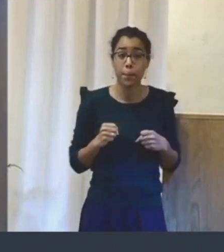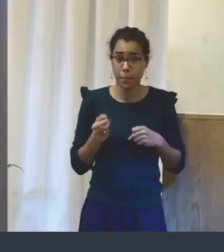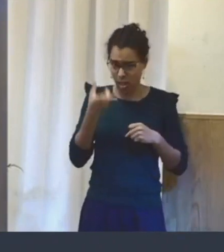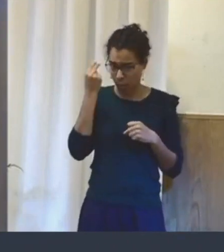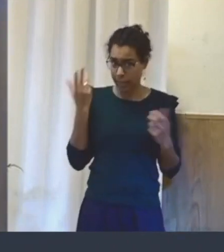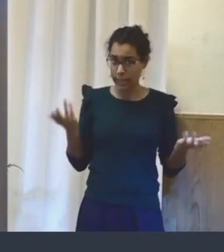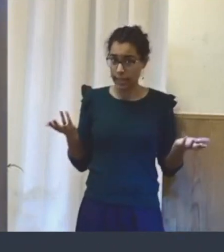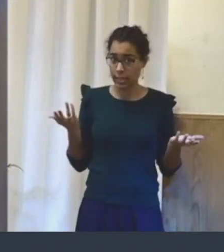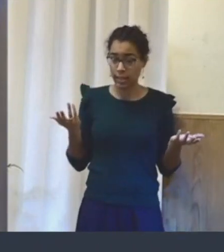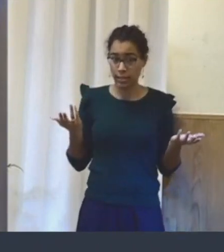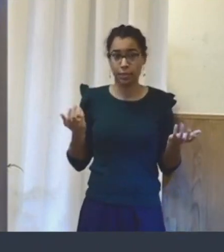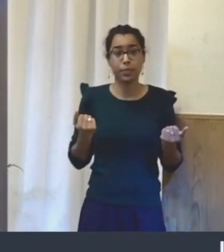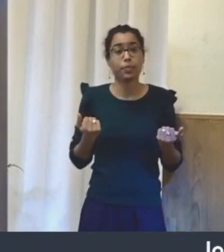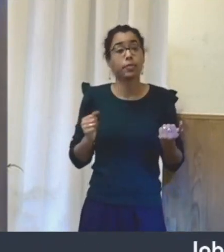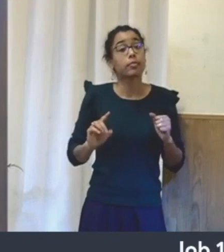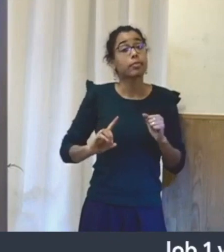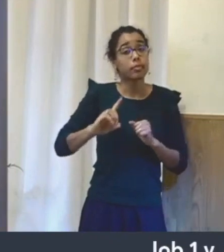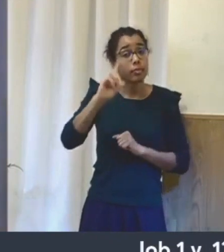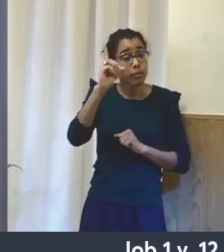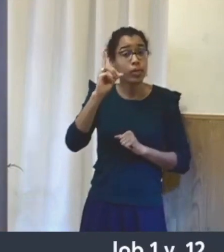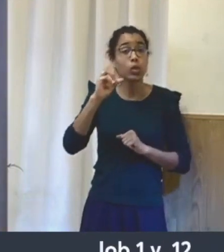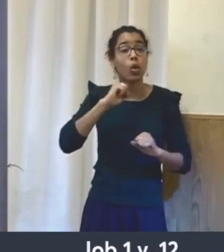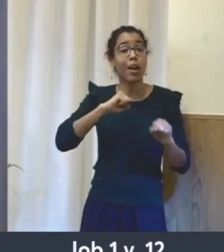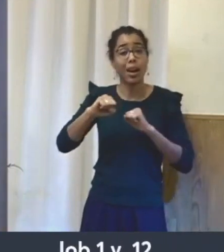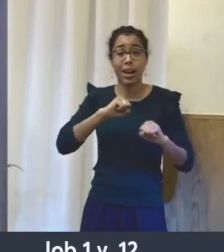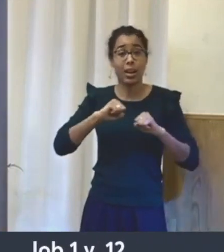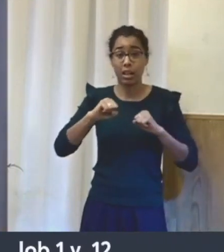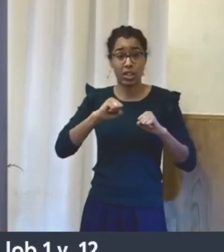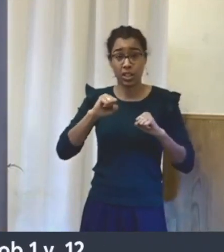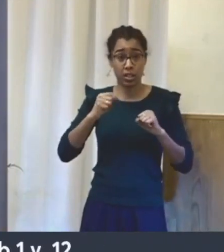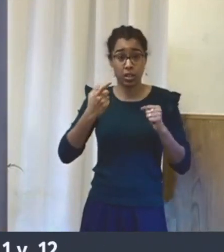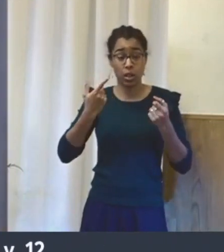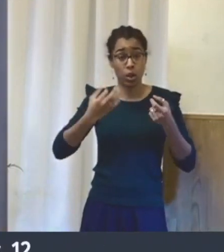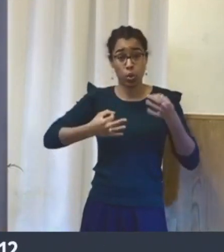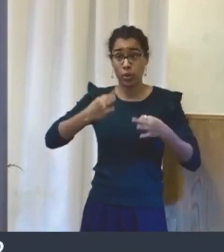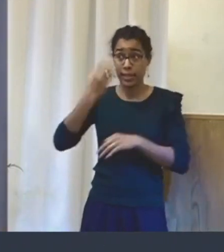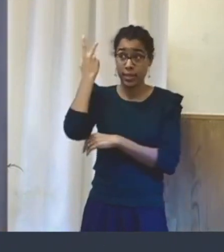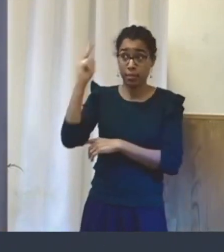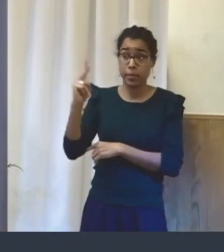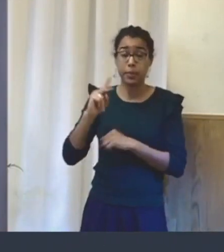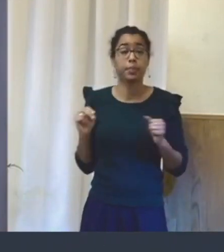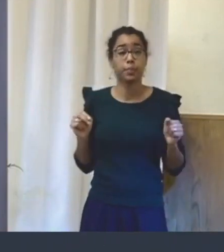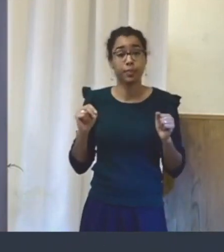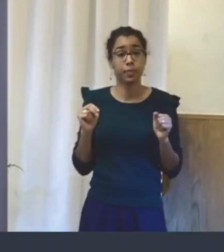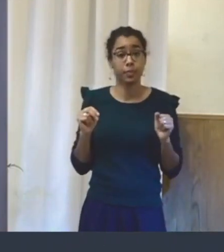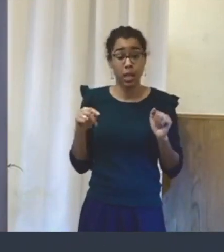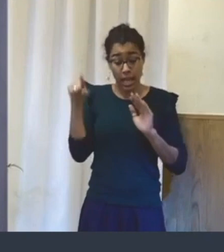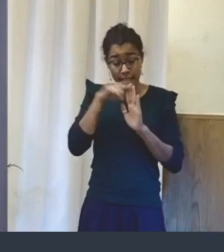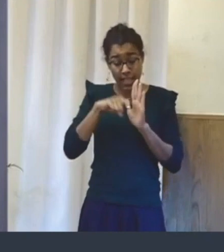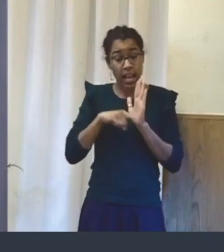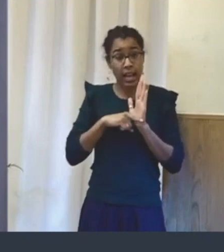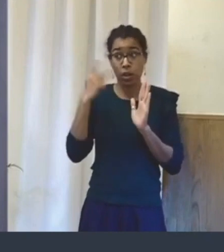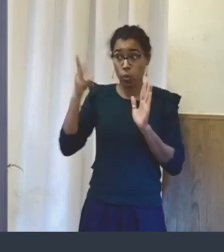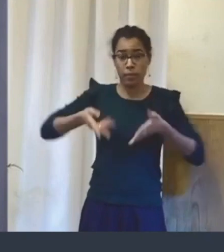Comprenez? Dieu agit selon sa justice, selon les règles qu'il a